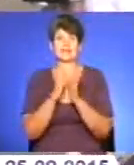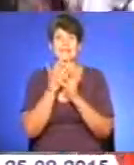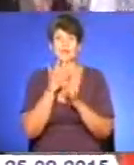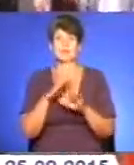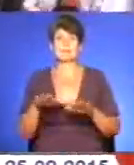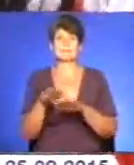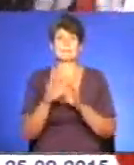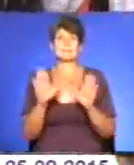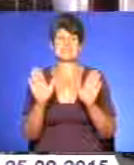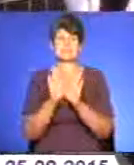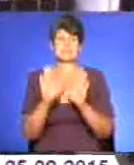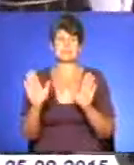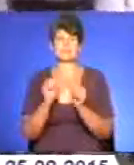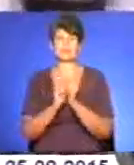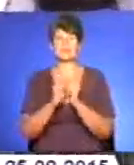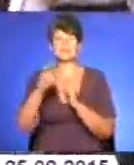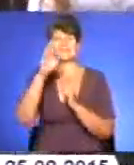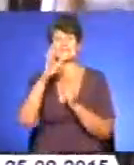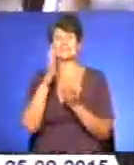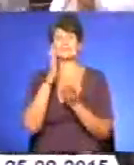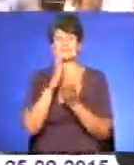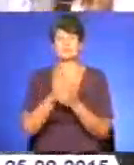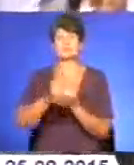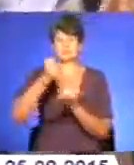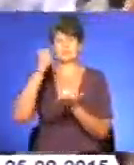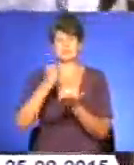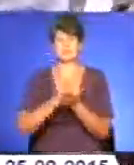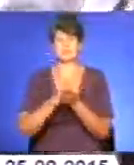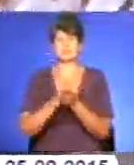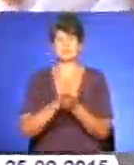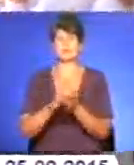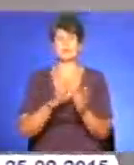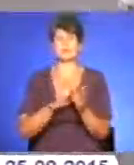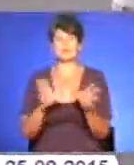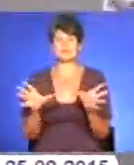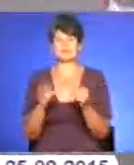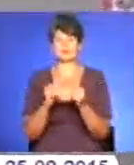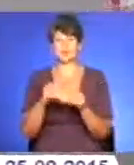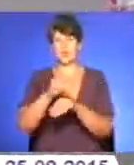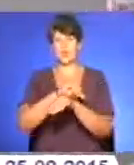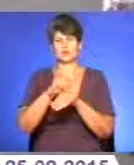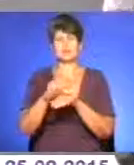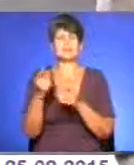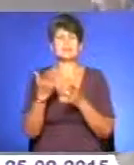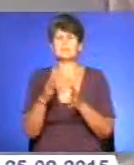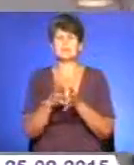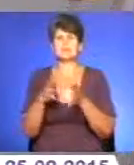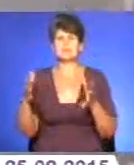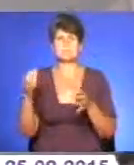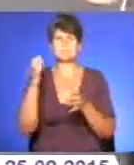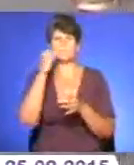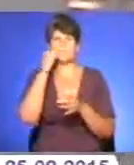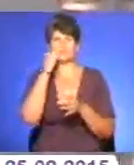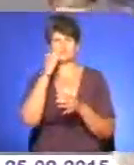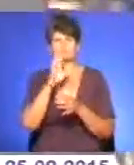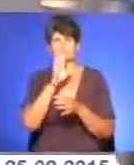пісні. Кожна держава складається і утверджується непорушною цілістю її кордонів. Якими великими не були б московські насилля,